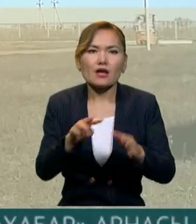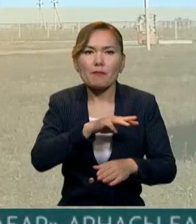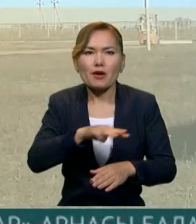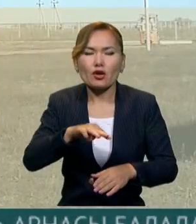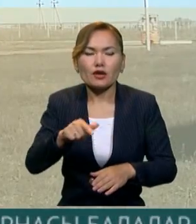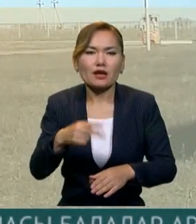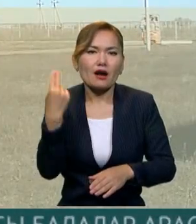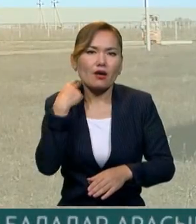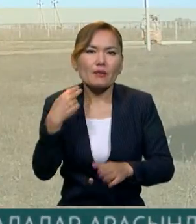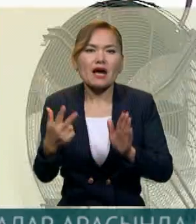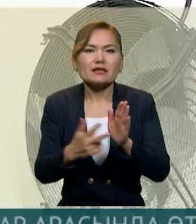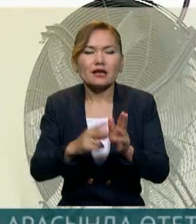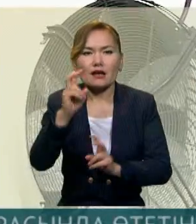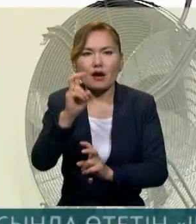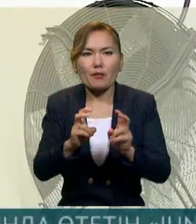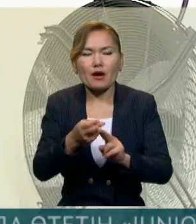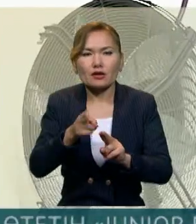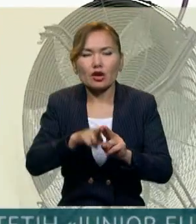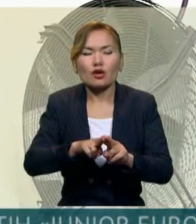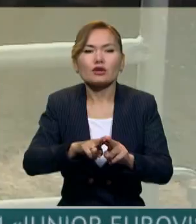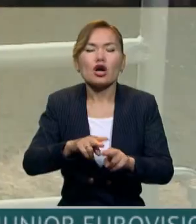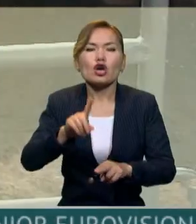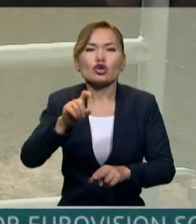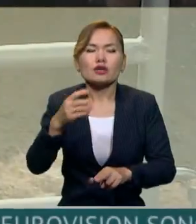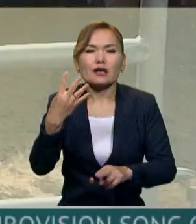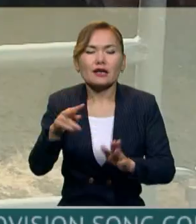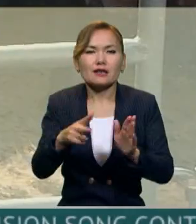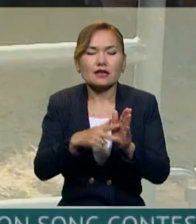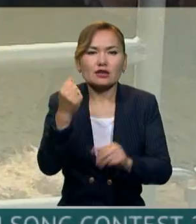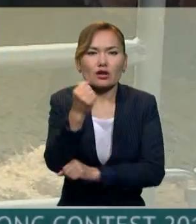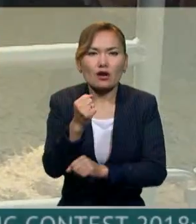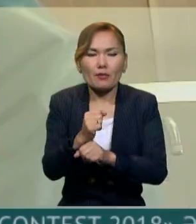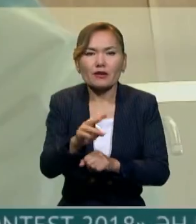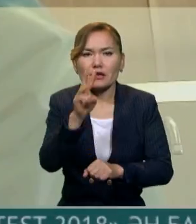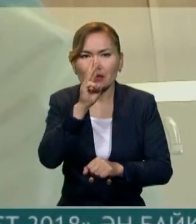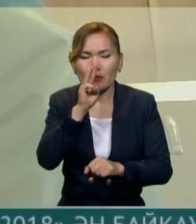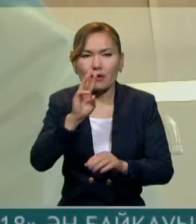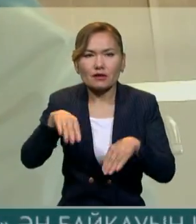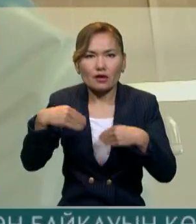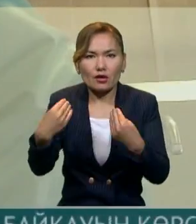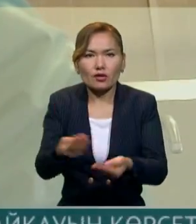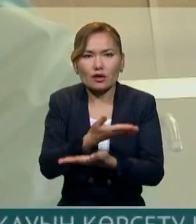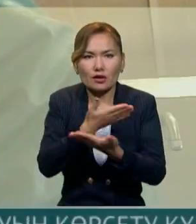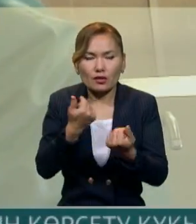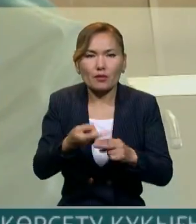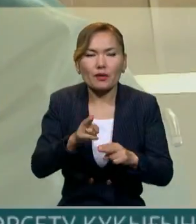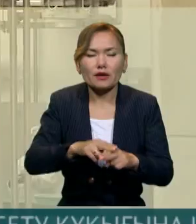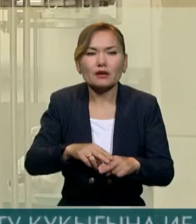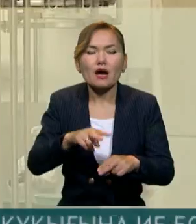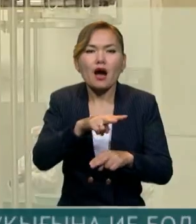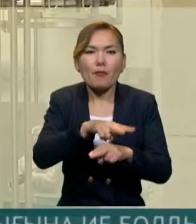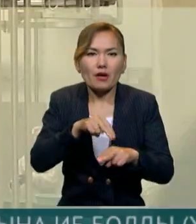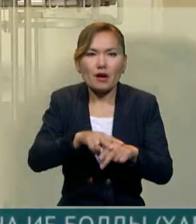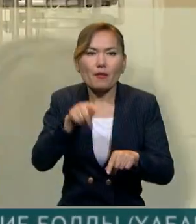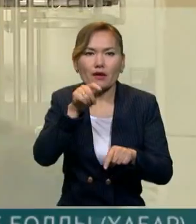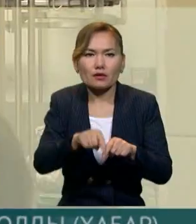құрайды. 8 кәсіпорын 148 жұмысшыға осыншама сома бере жақ. Жыл басынан бері еңбек